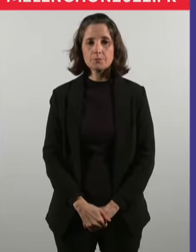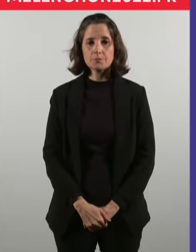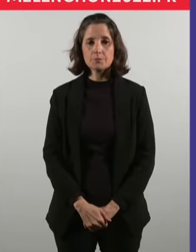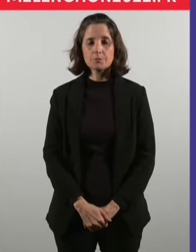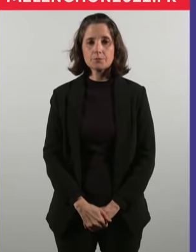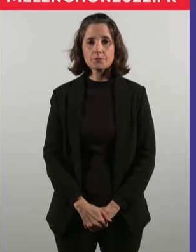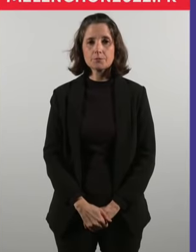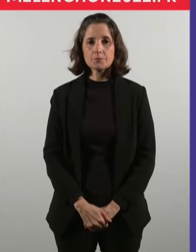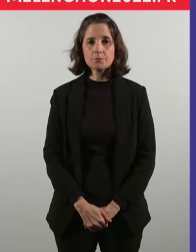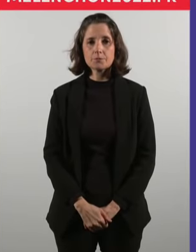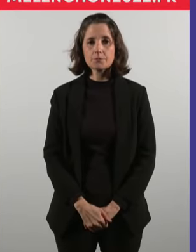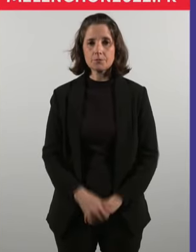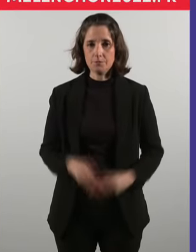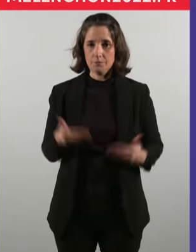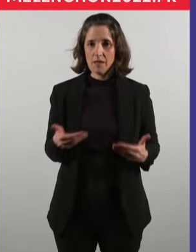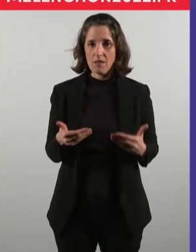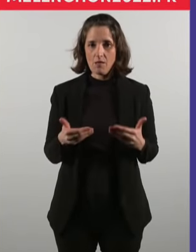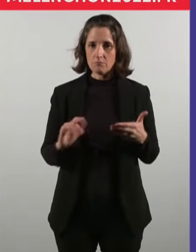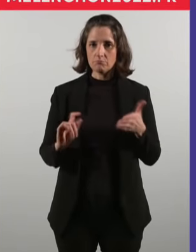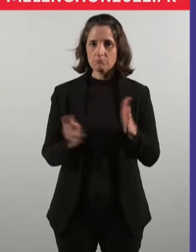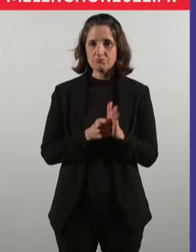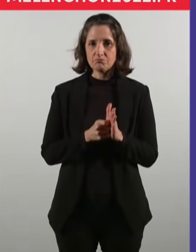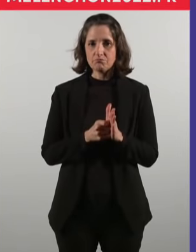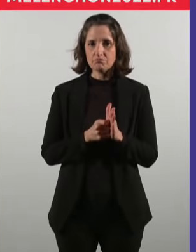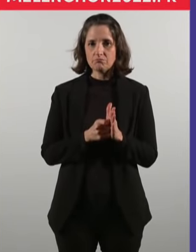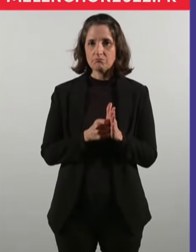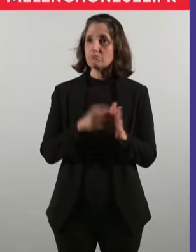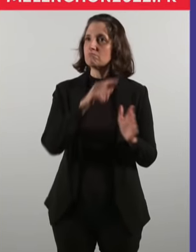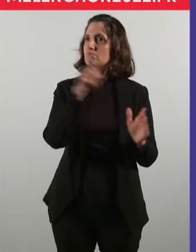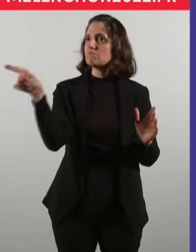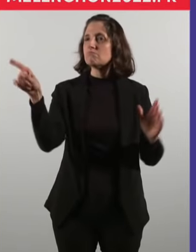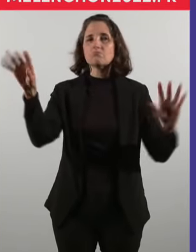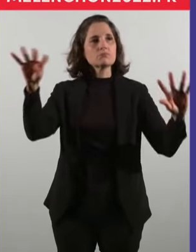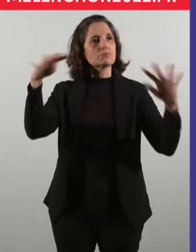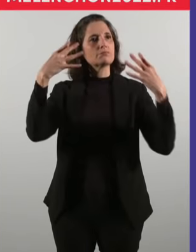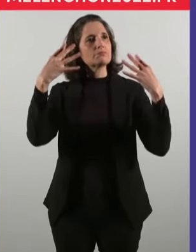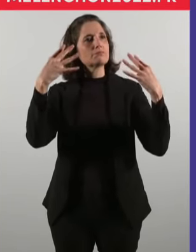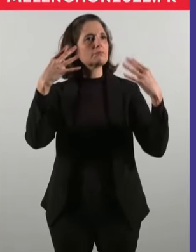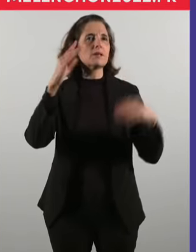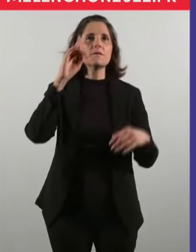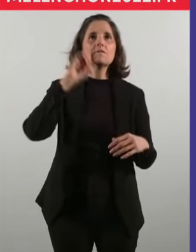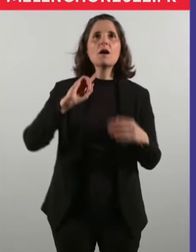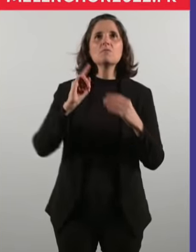Il est temps que vous ne voyez plus en nous des femmes serviles, des animaux domestiques.